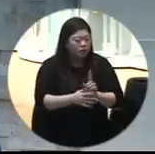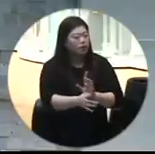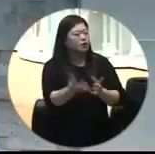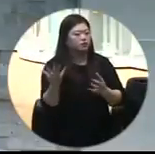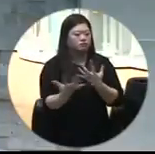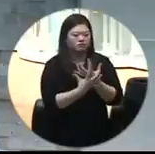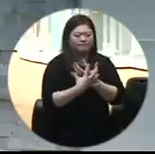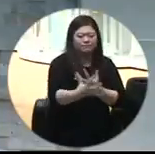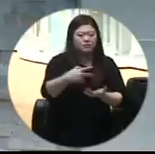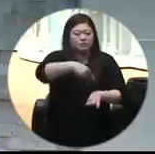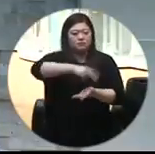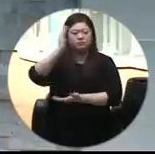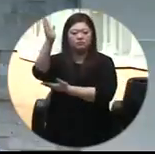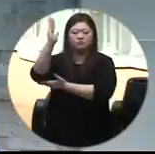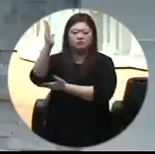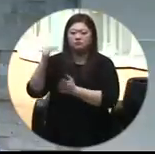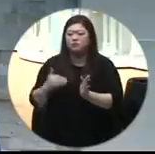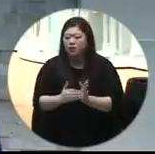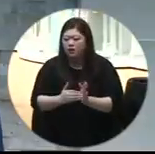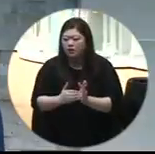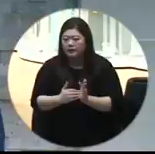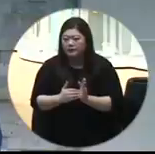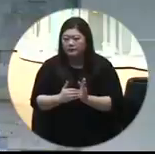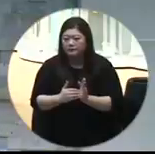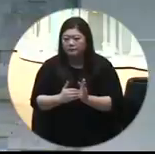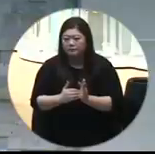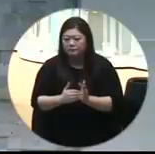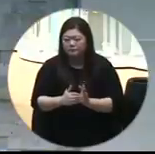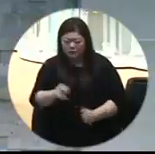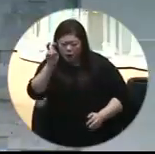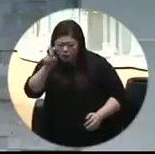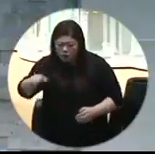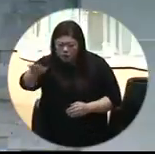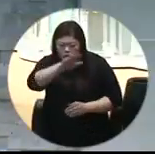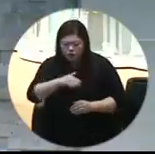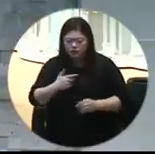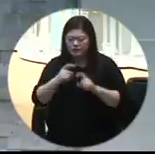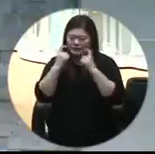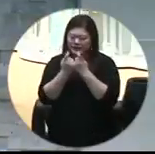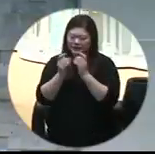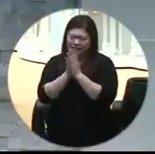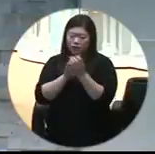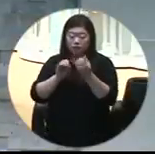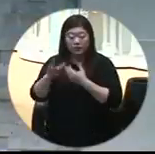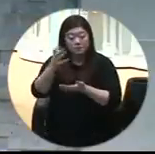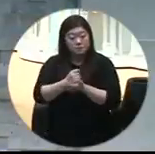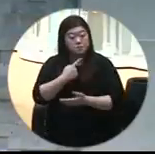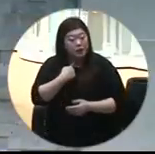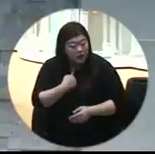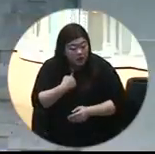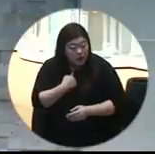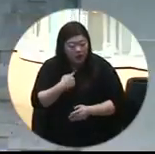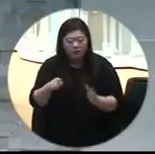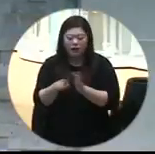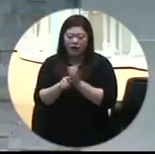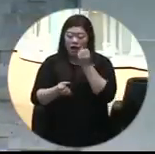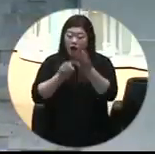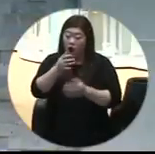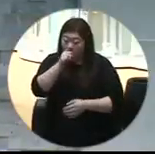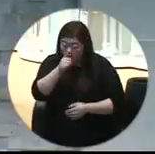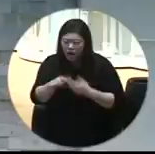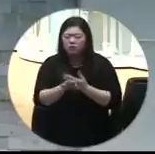처음 있습니까? 여러분이 감정이 있습니까? 기도응답이 있습니까? 받은 은혜가 있습니까? 간증하시기